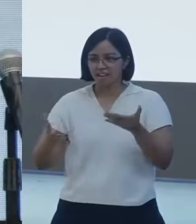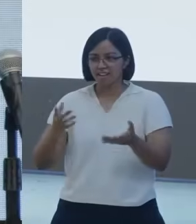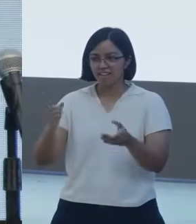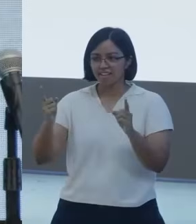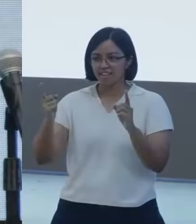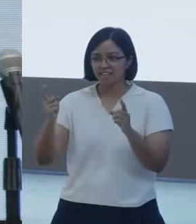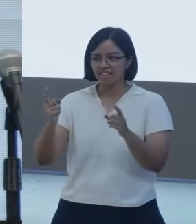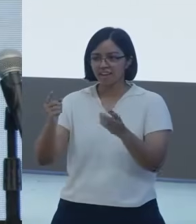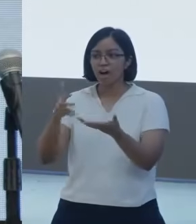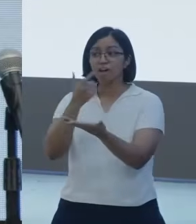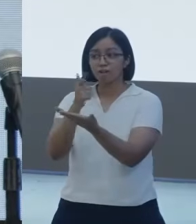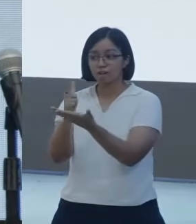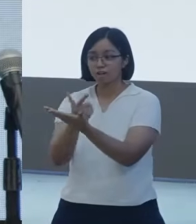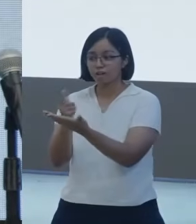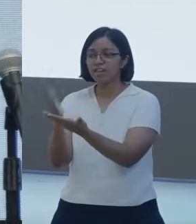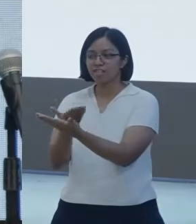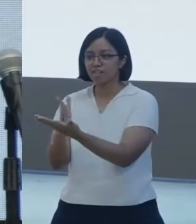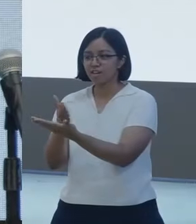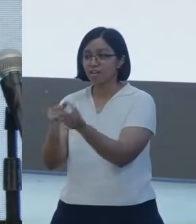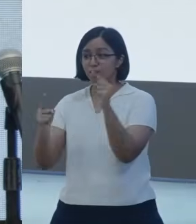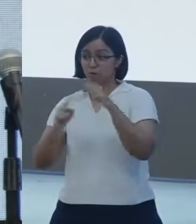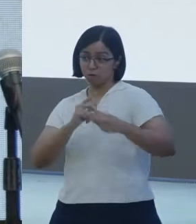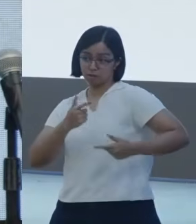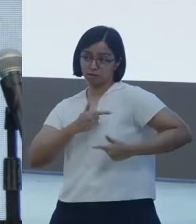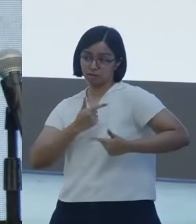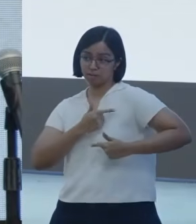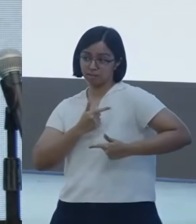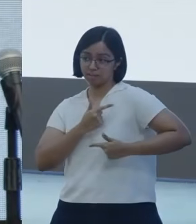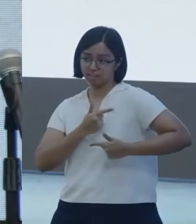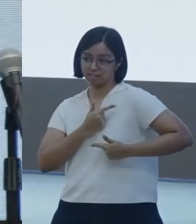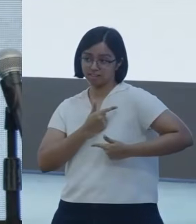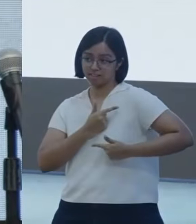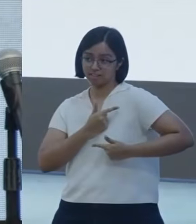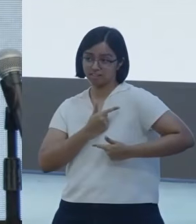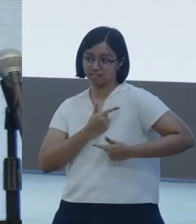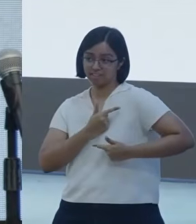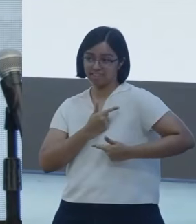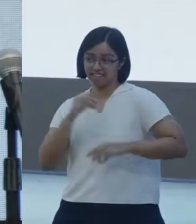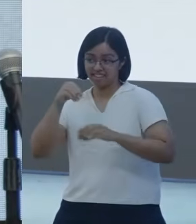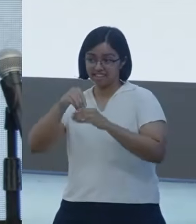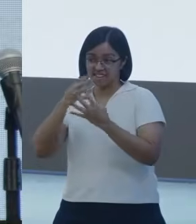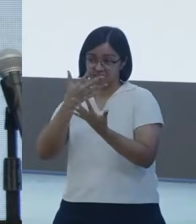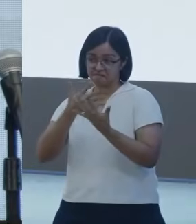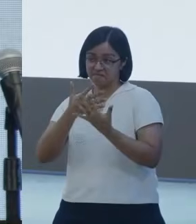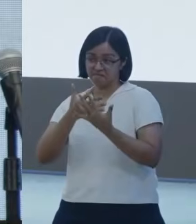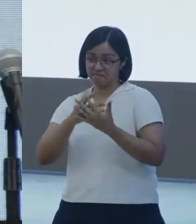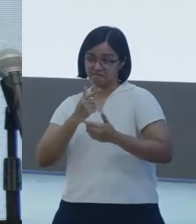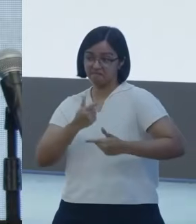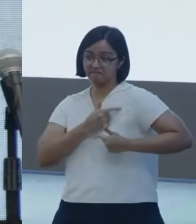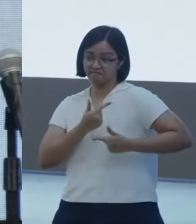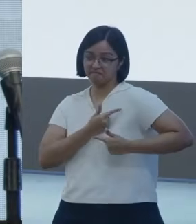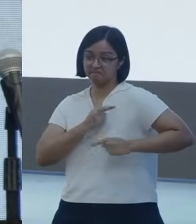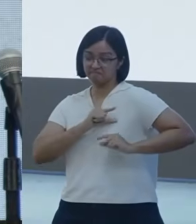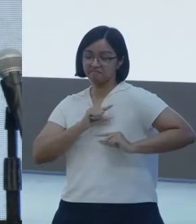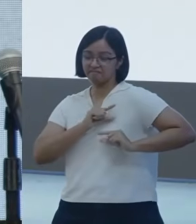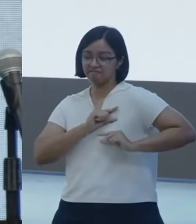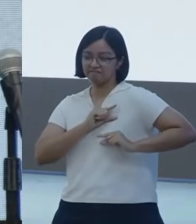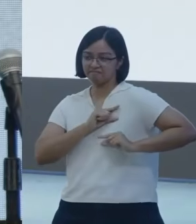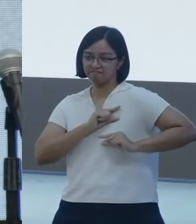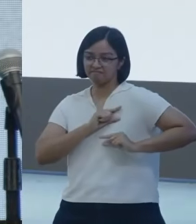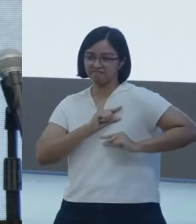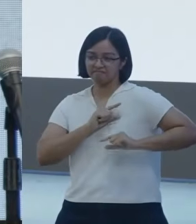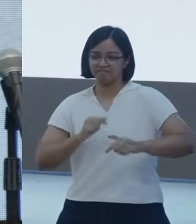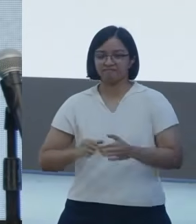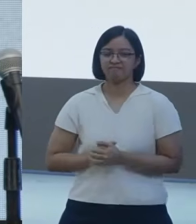na nakabantay sa kanya. No? At ito po ang gawain niya sa Rome. Pero naniniwala po ang marami na siya